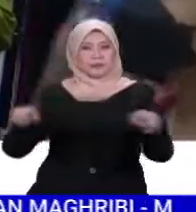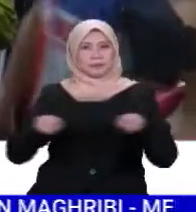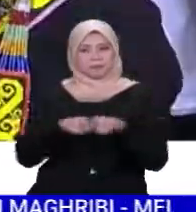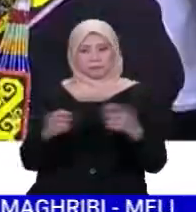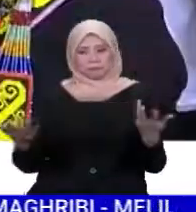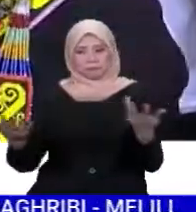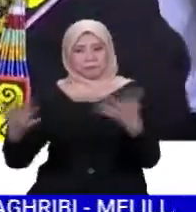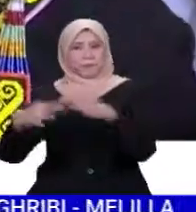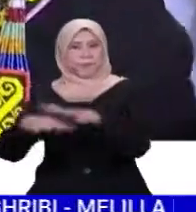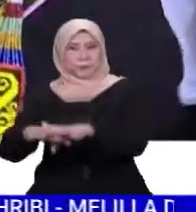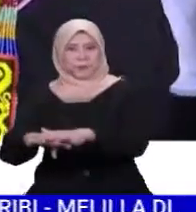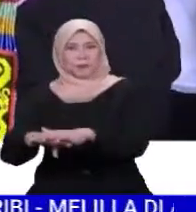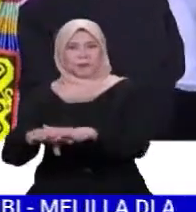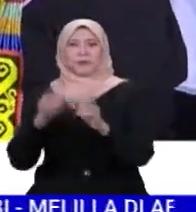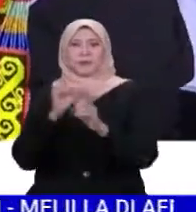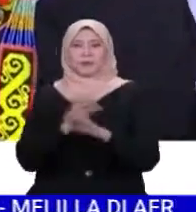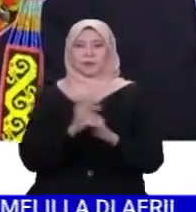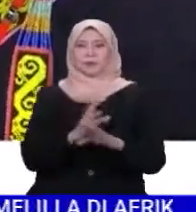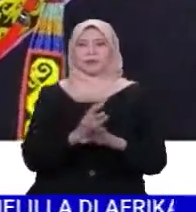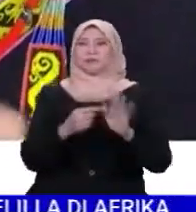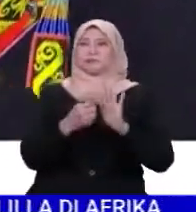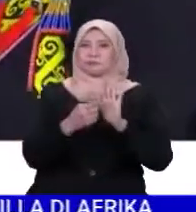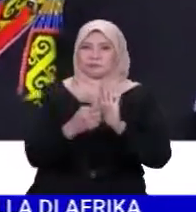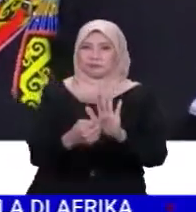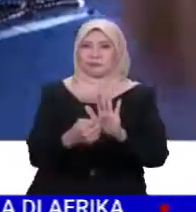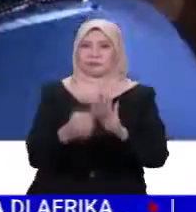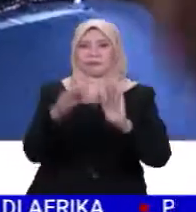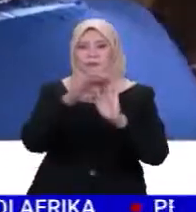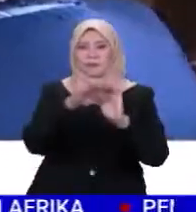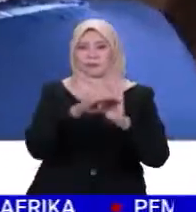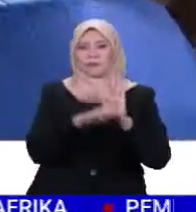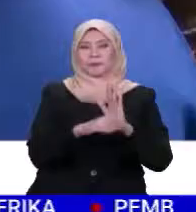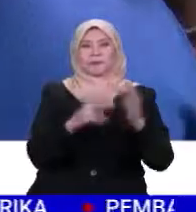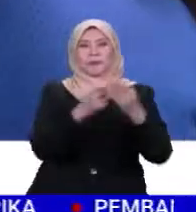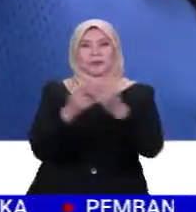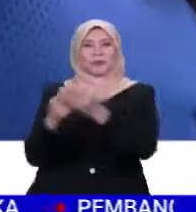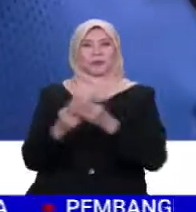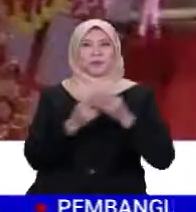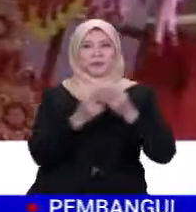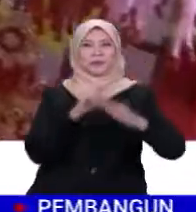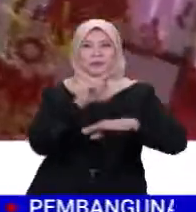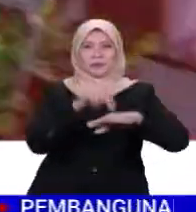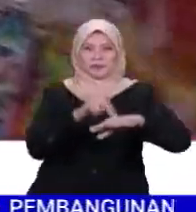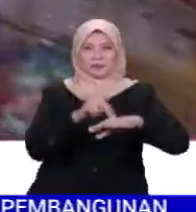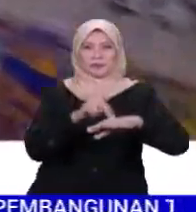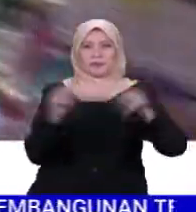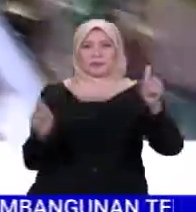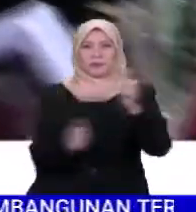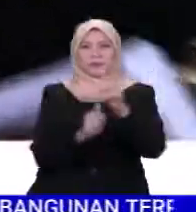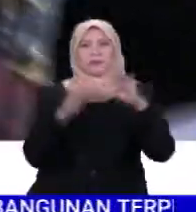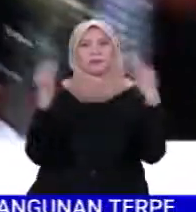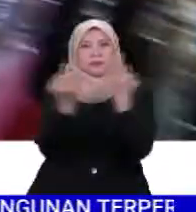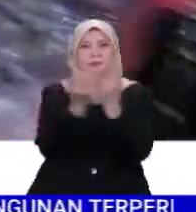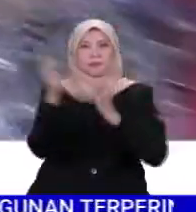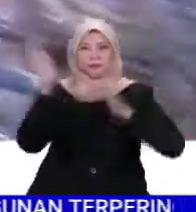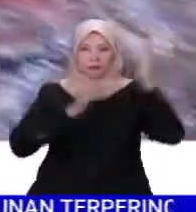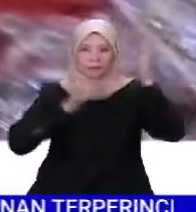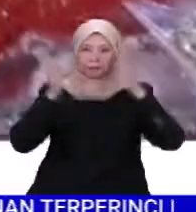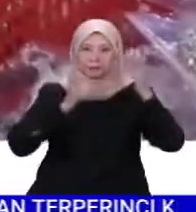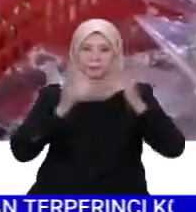integrasi baharu dalam usaha menterjemahkan agenda paduan nasional di bawah aspirasi keluarga